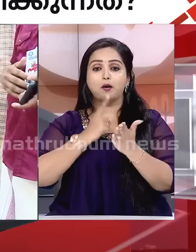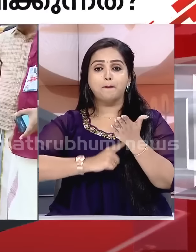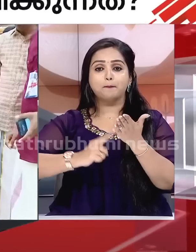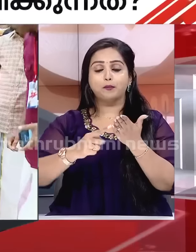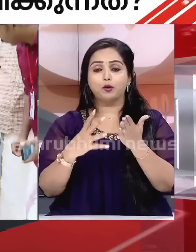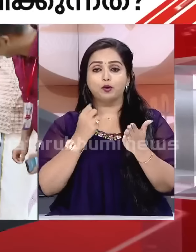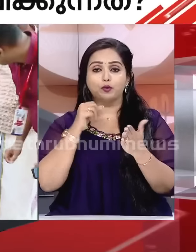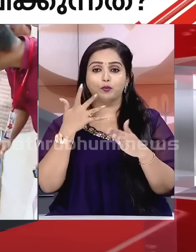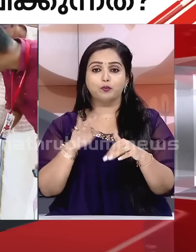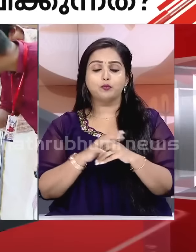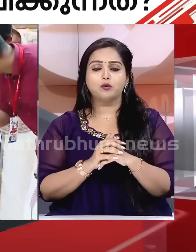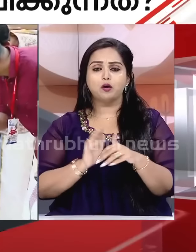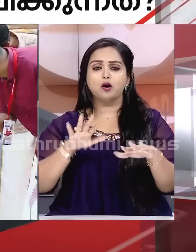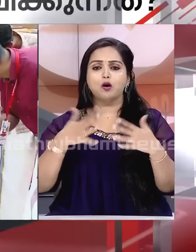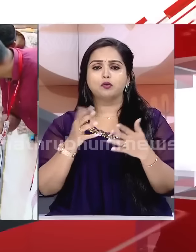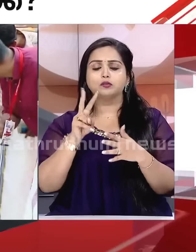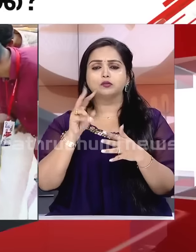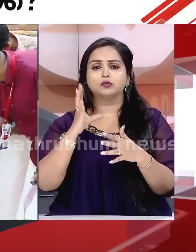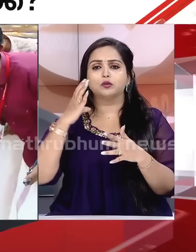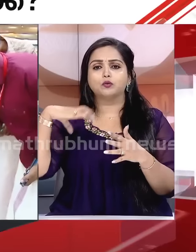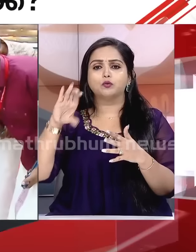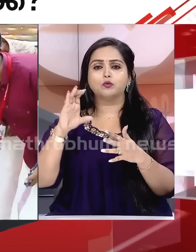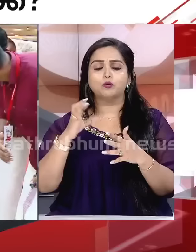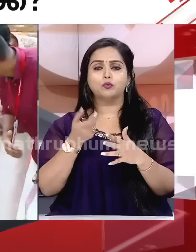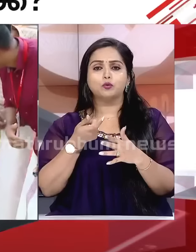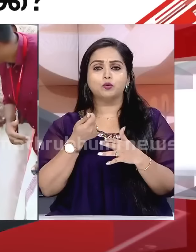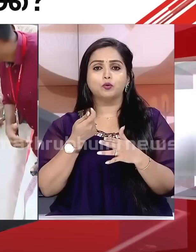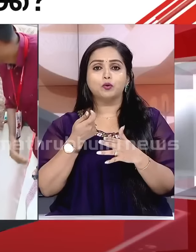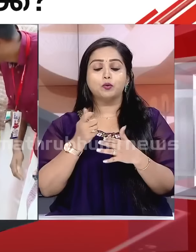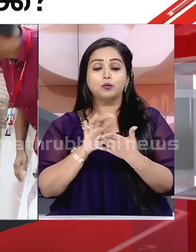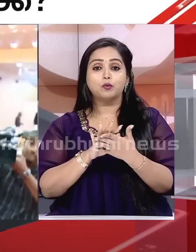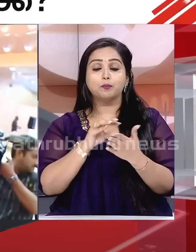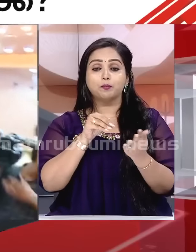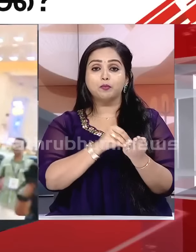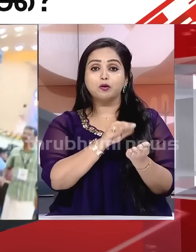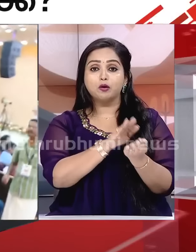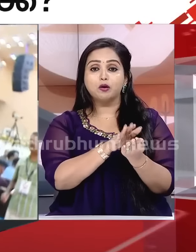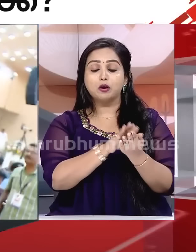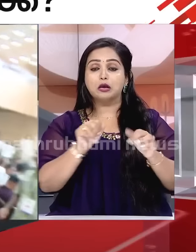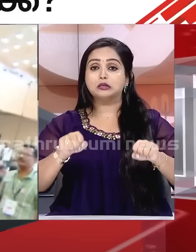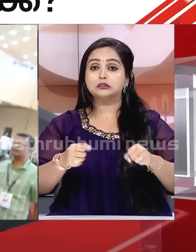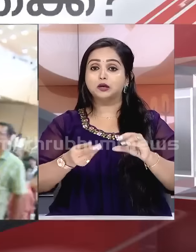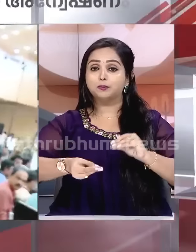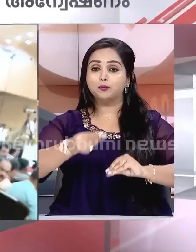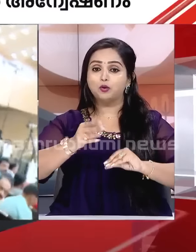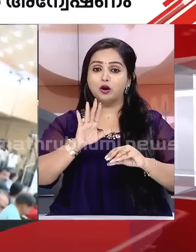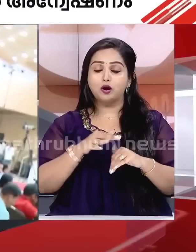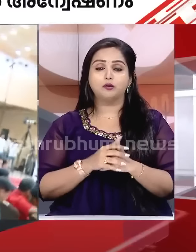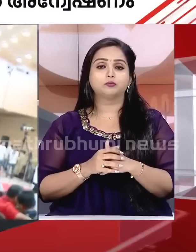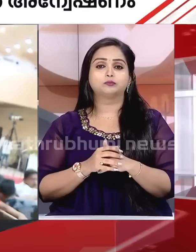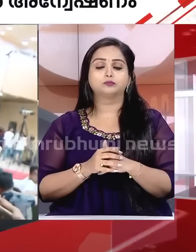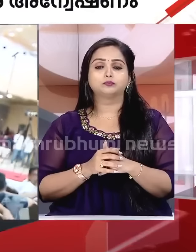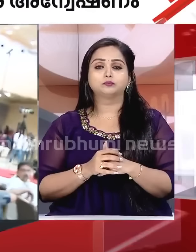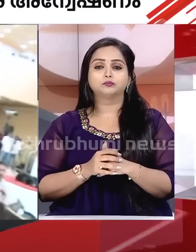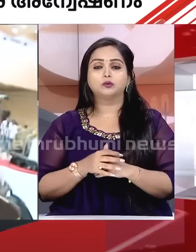വെച്ചിരിക്കുന്നത്. അതായത് എത്ര കോടി, 10-20 കോടി രൂപയുടെ ഒരു ഇൻവെസ്റ്റ്മെൻറ്റ് നടത്താനുള്ള ശ്രമത്തിലാണ്. തീർച്ചയായിട്ടും ഒരു